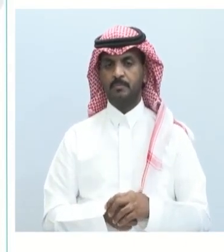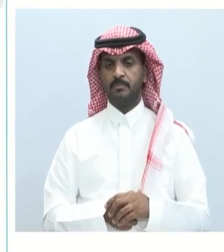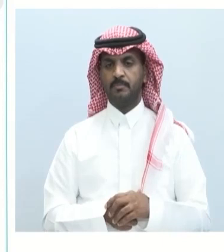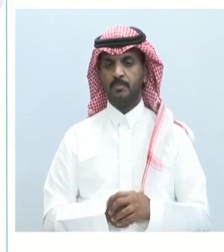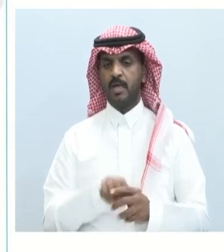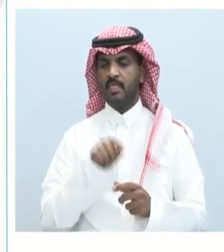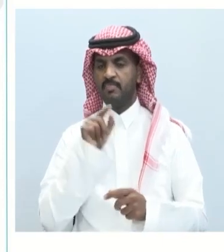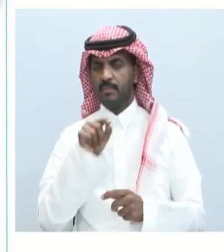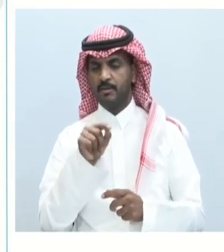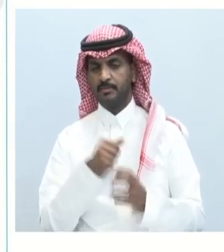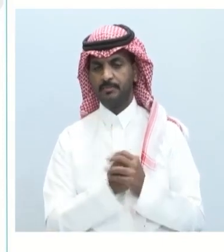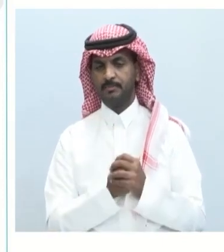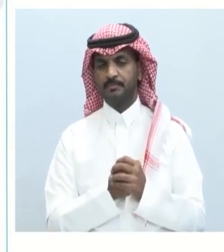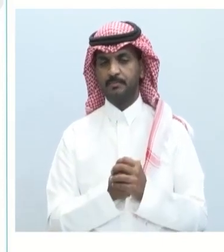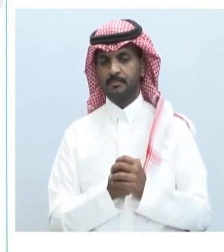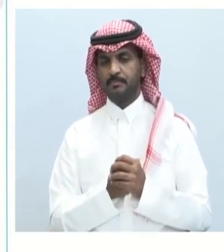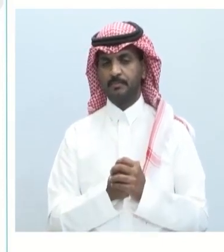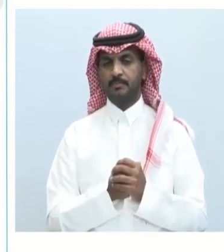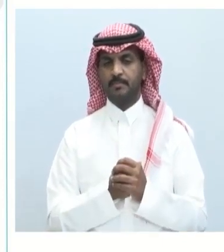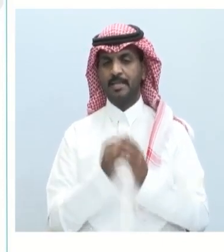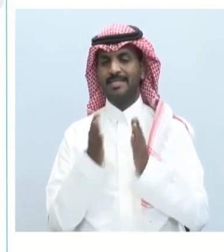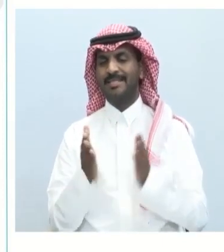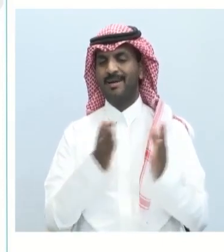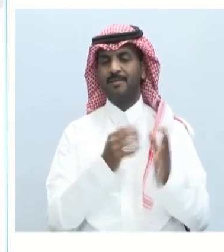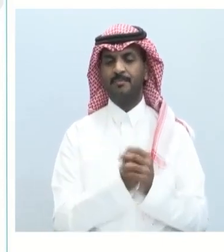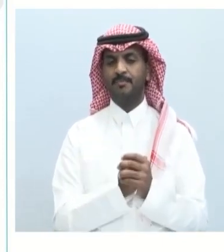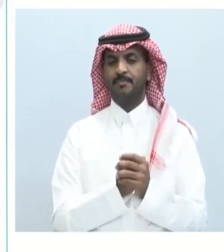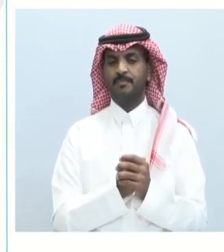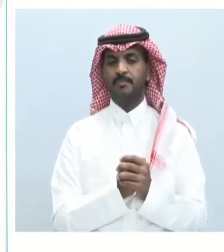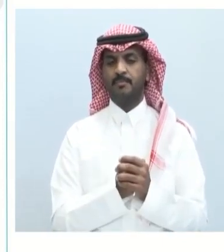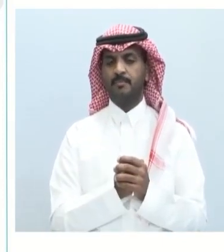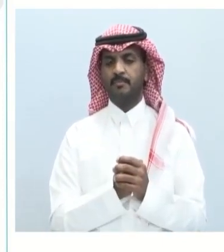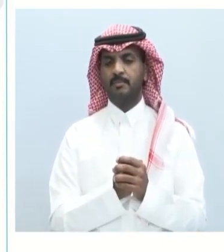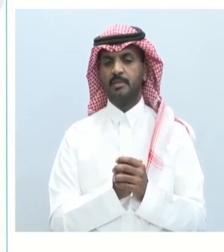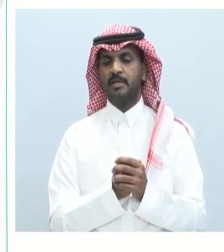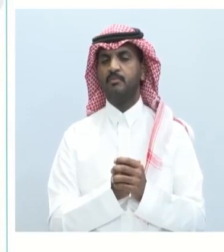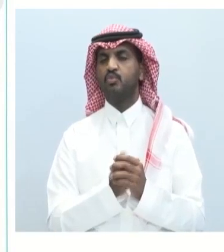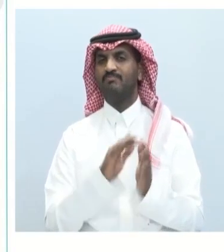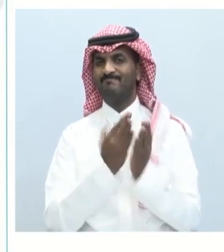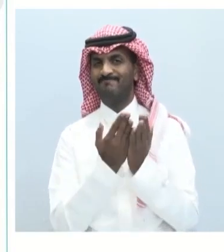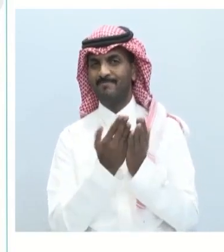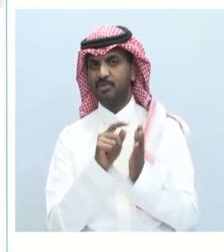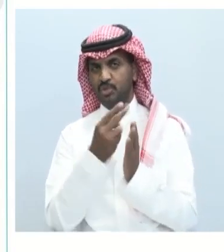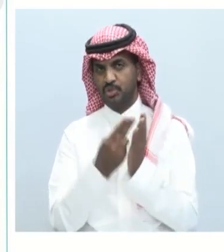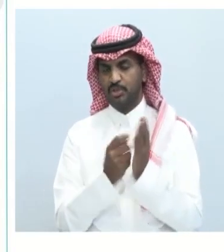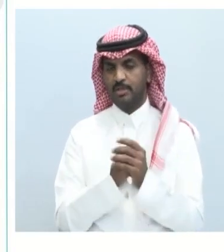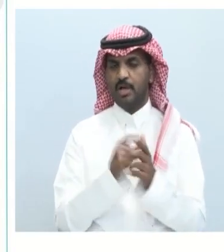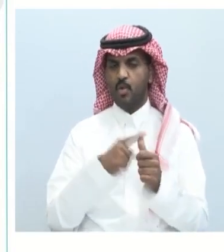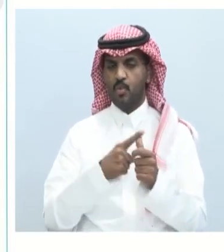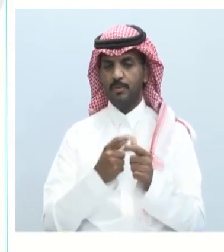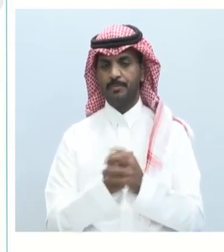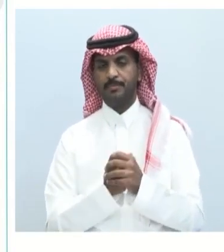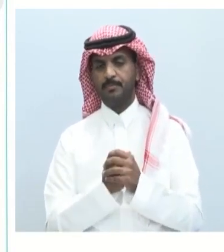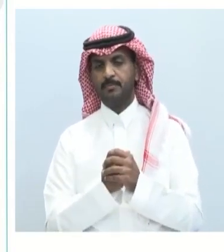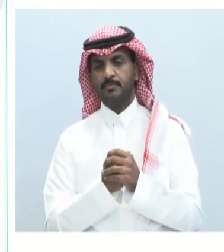بالضغط على الانتقال للانتقال من السجل التالي انتقال الى اول سجل